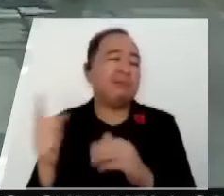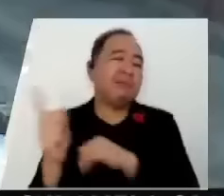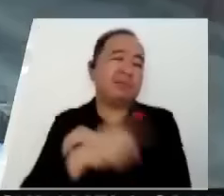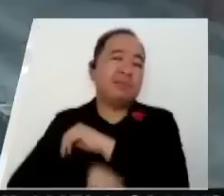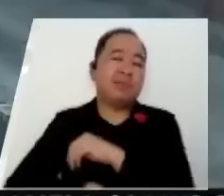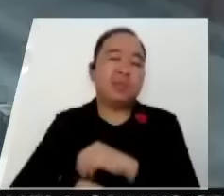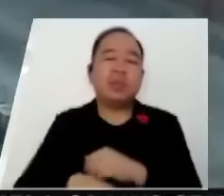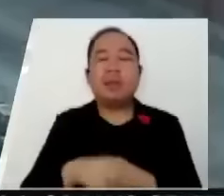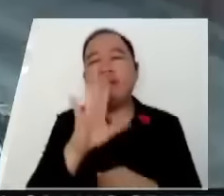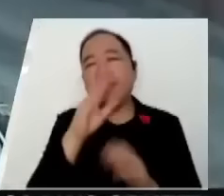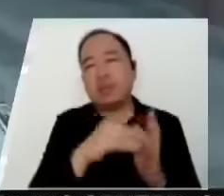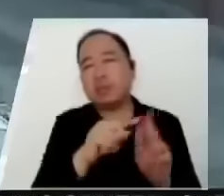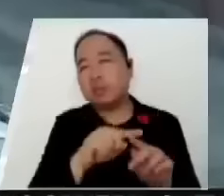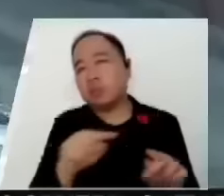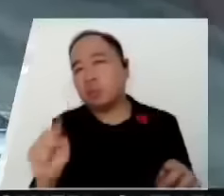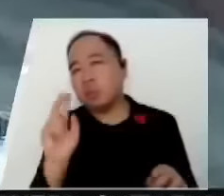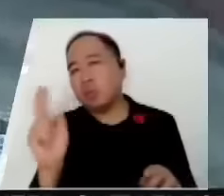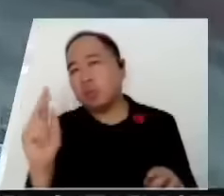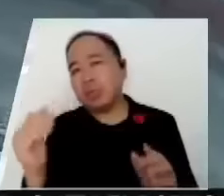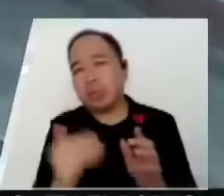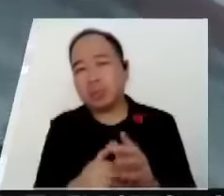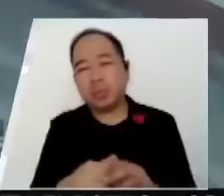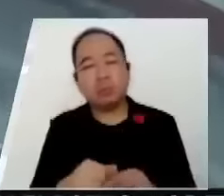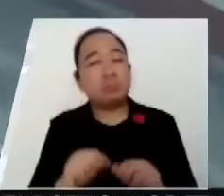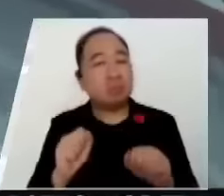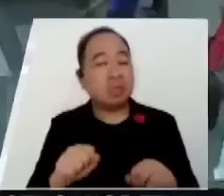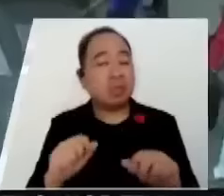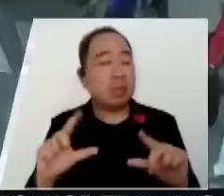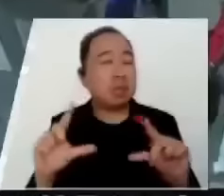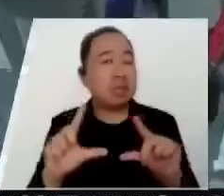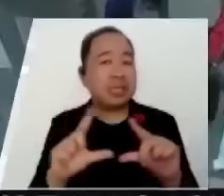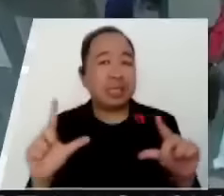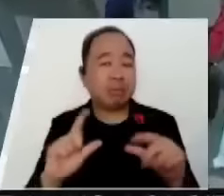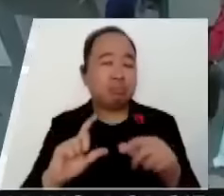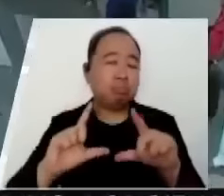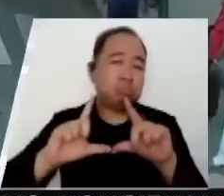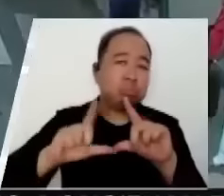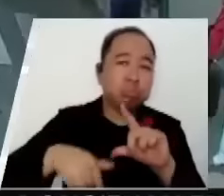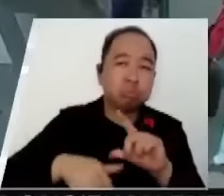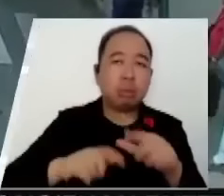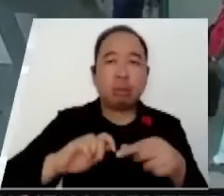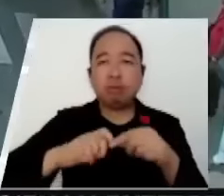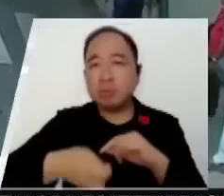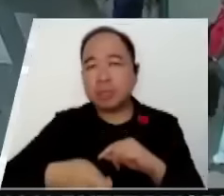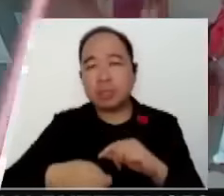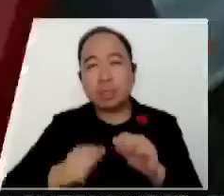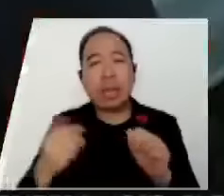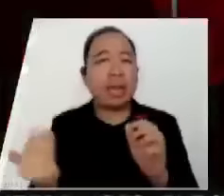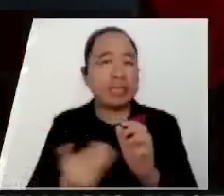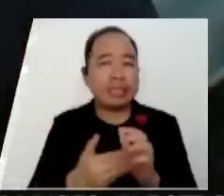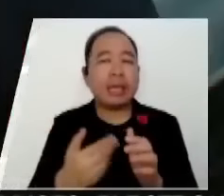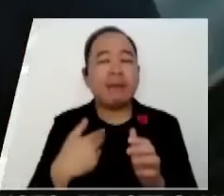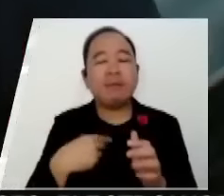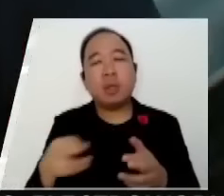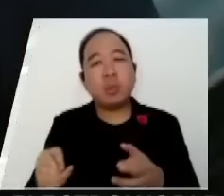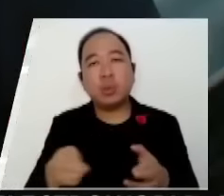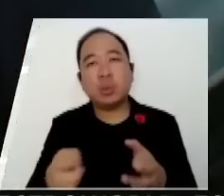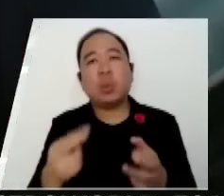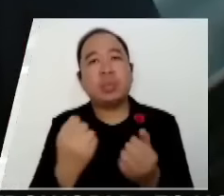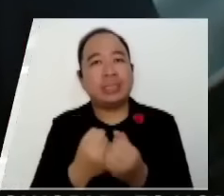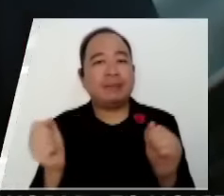pesos. Posible pang masuspinde hanggang sa matanggalan kayo ng lisensya at sasailalim muli sa Road Safety Seminar. Para sa